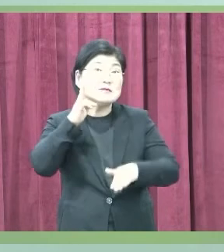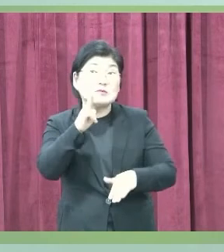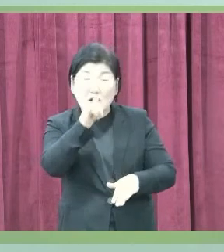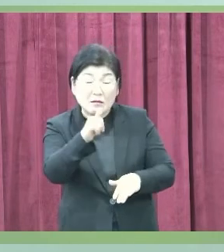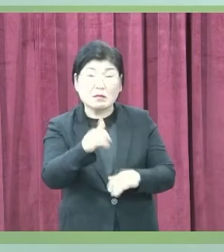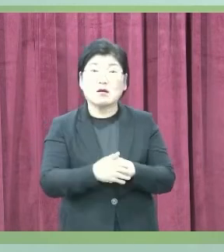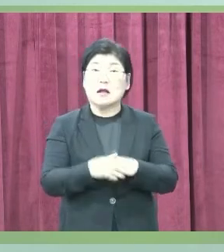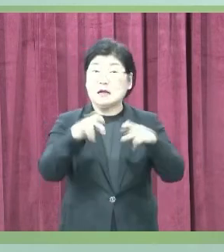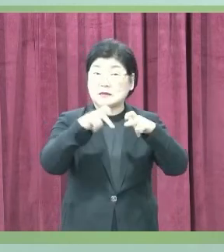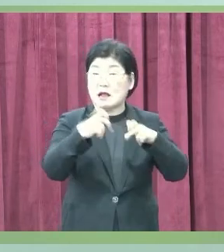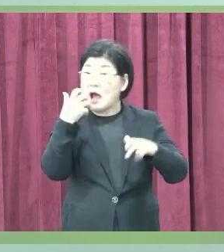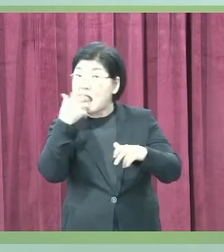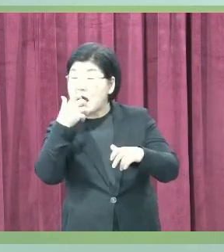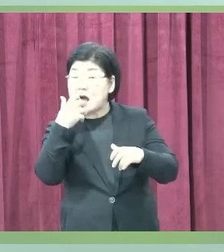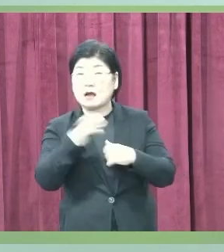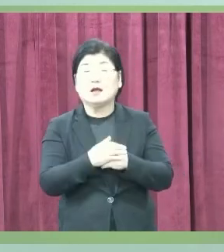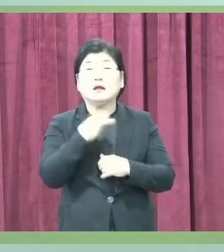이 장애인과 비장애인의